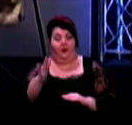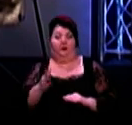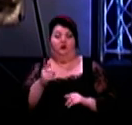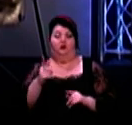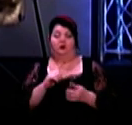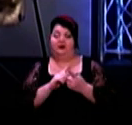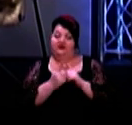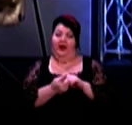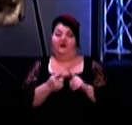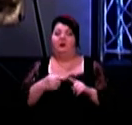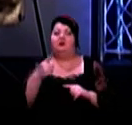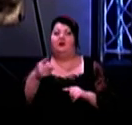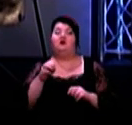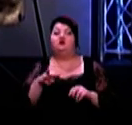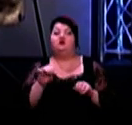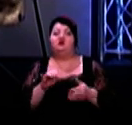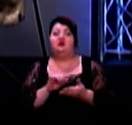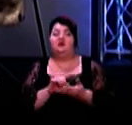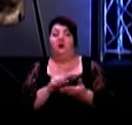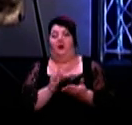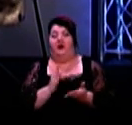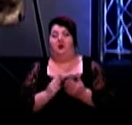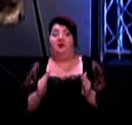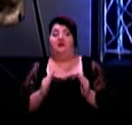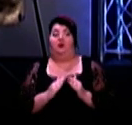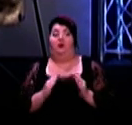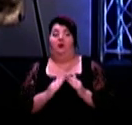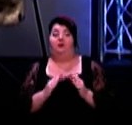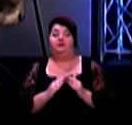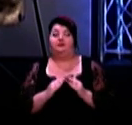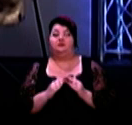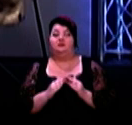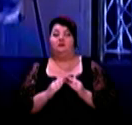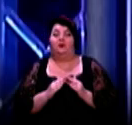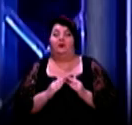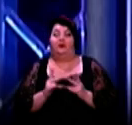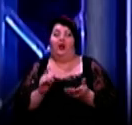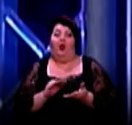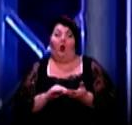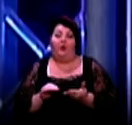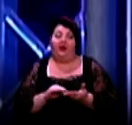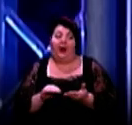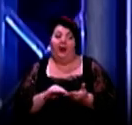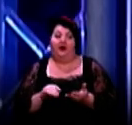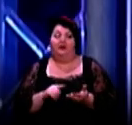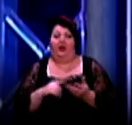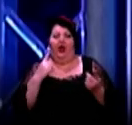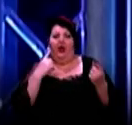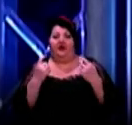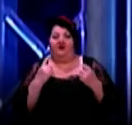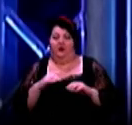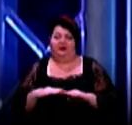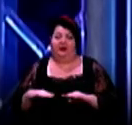саме займатися можна дистанційно, перебуваючи вдома? Копірайтери, наприклад? Ну, звичайно, ну, це інформаційна